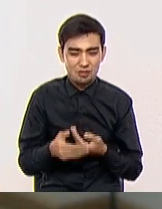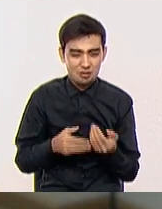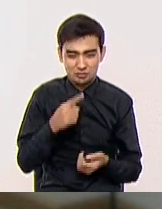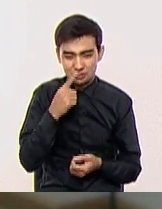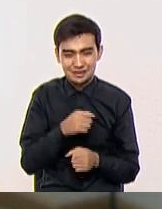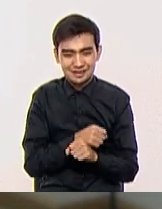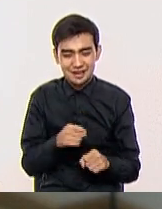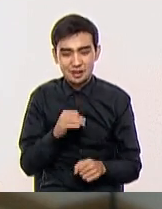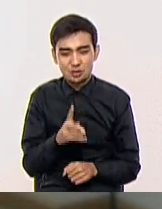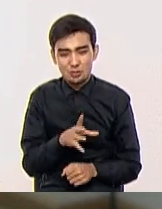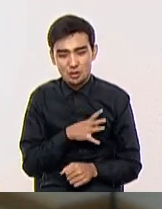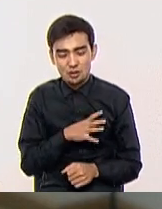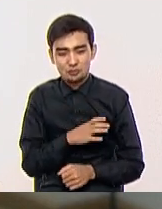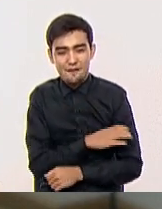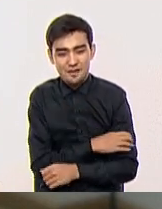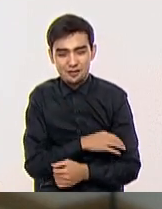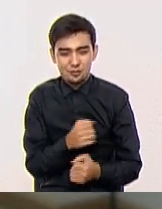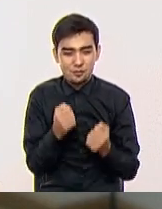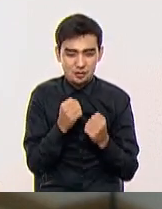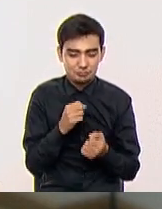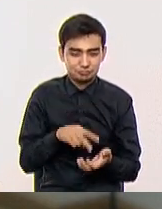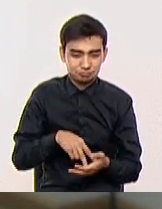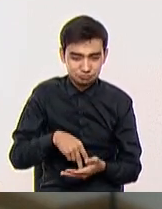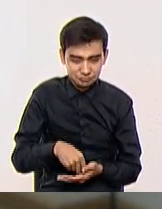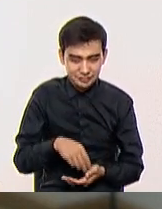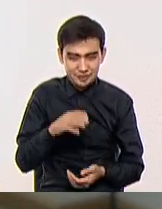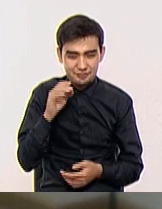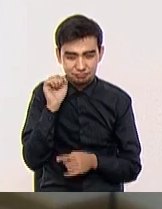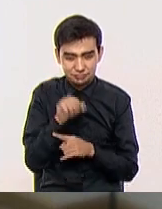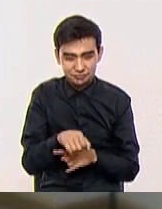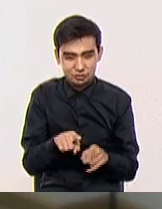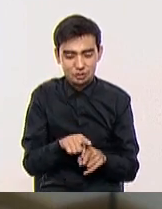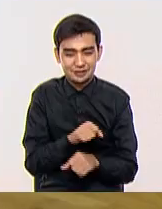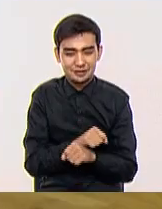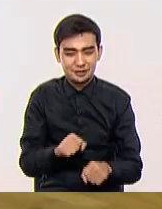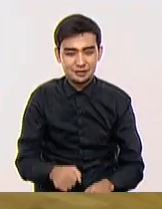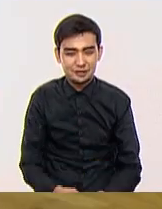нельзя. Затем, у кого давление, упражнения в наклон, вниз головой, им тоже нельзя.